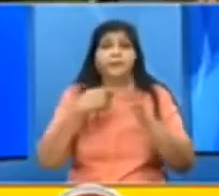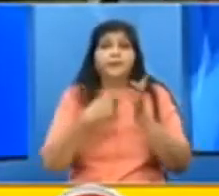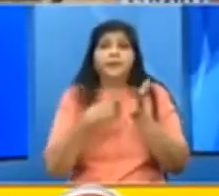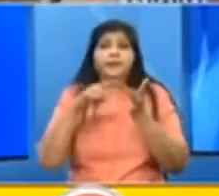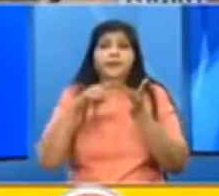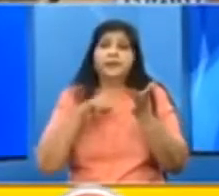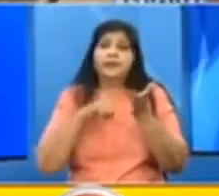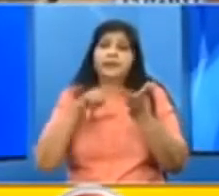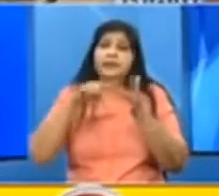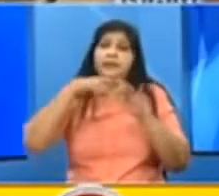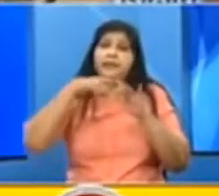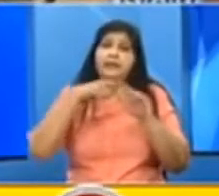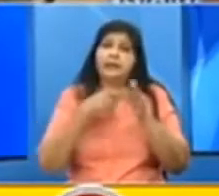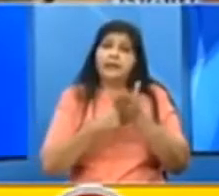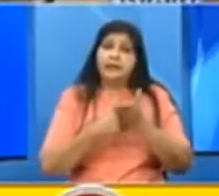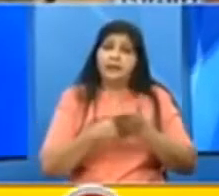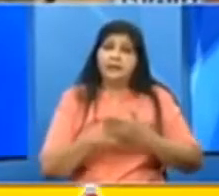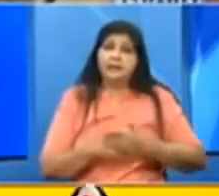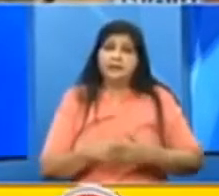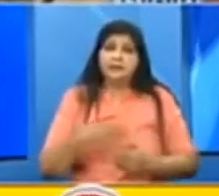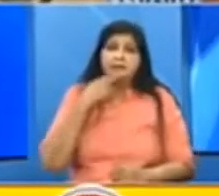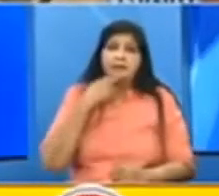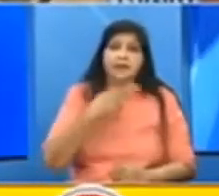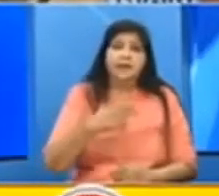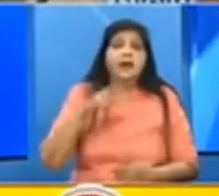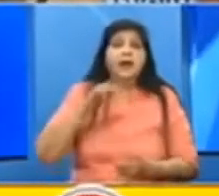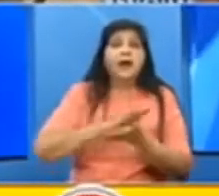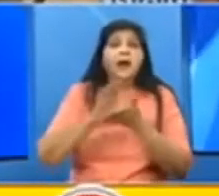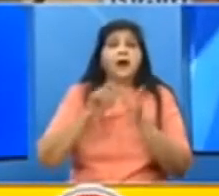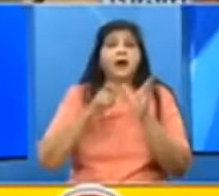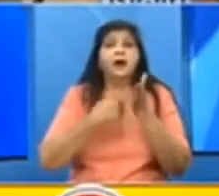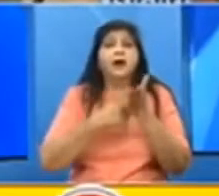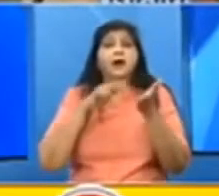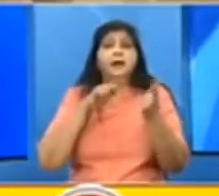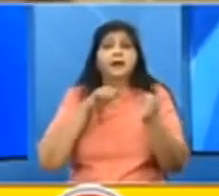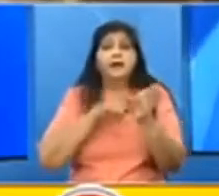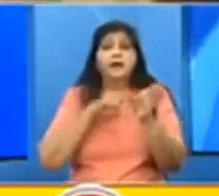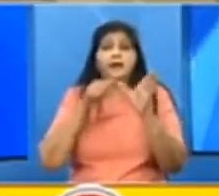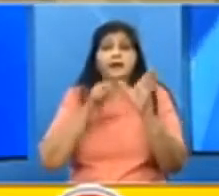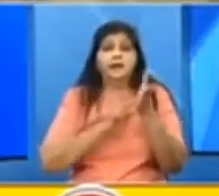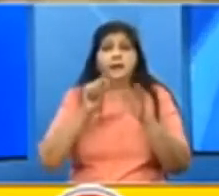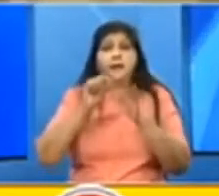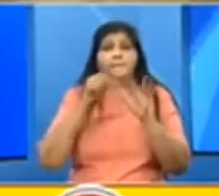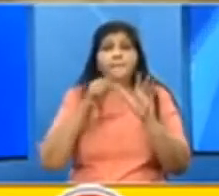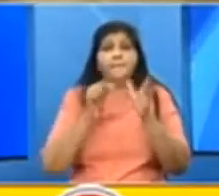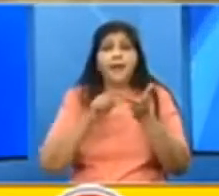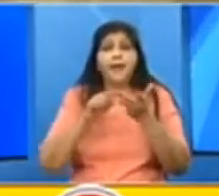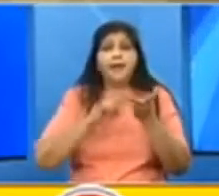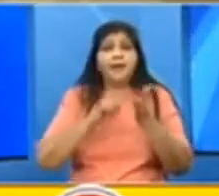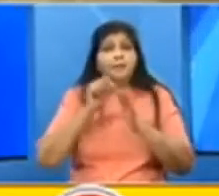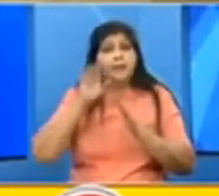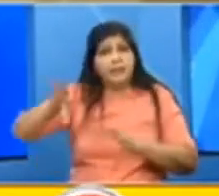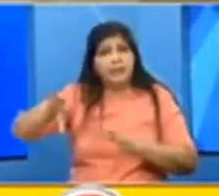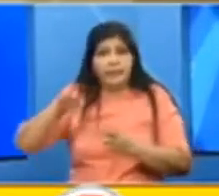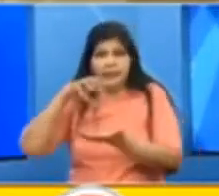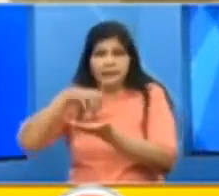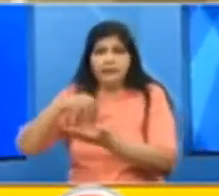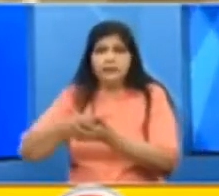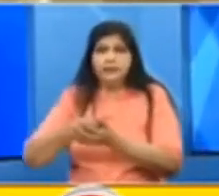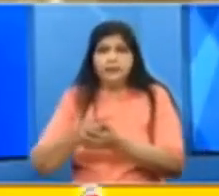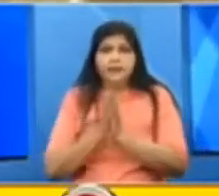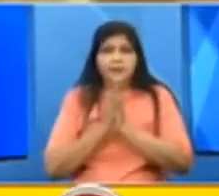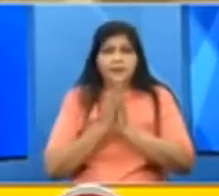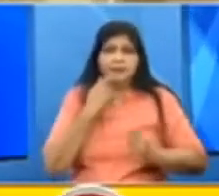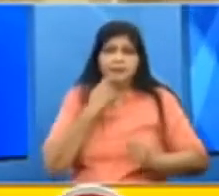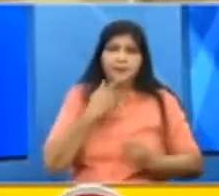नांदल। कृतिका जी हरियाणा में पानीपत से हैं। हेलो कृतिका जी, नमस्ते। नमस्ते